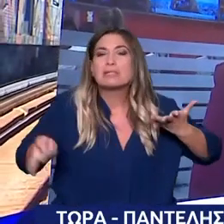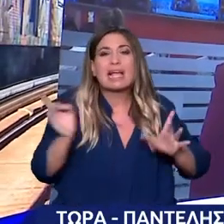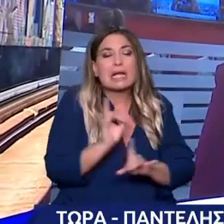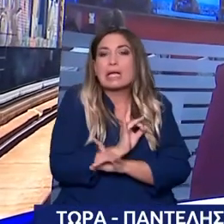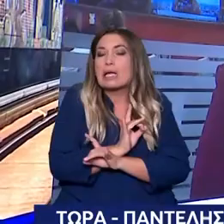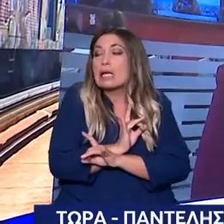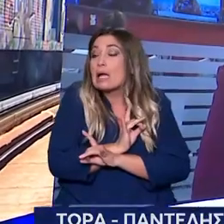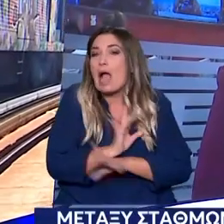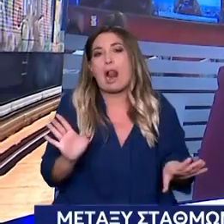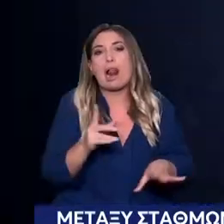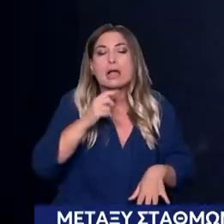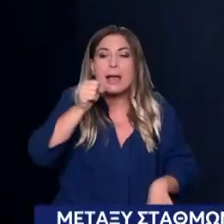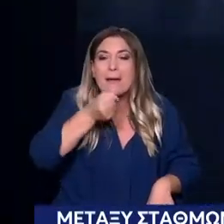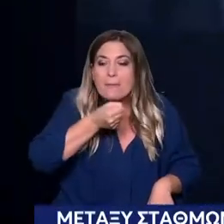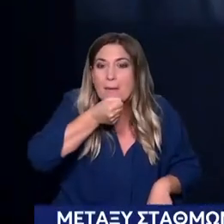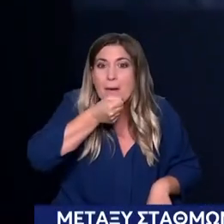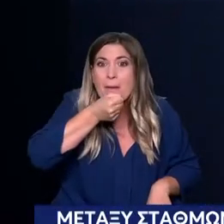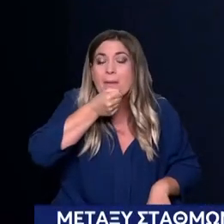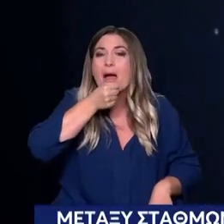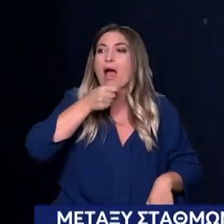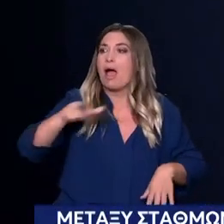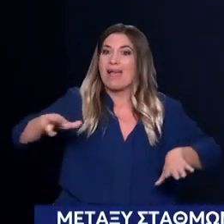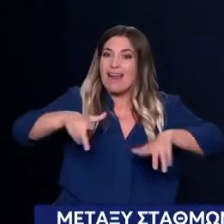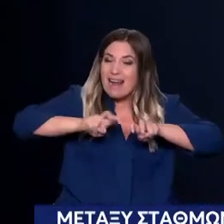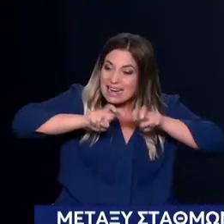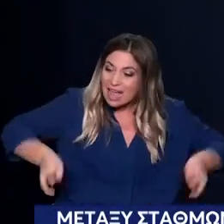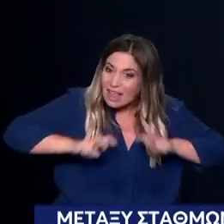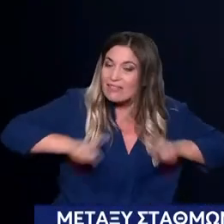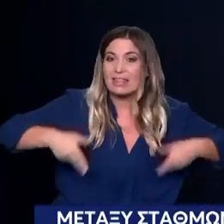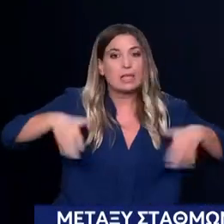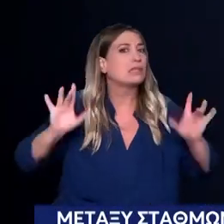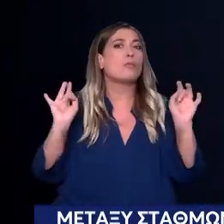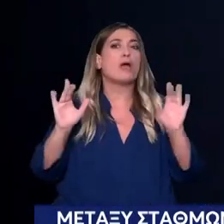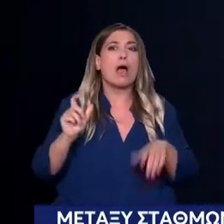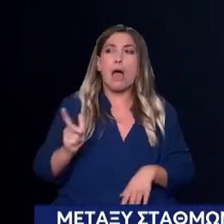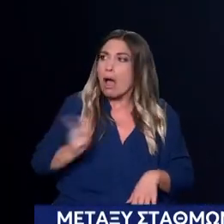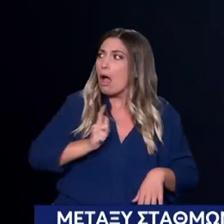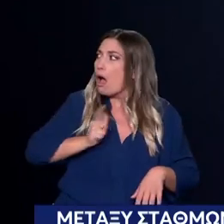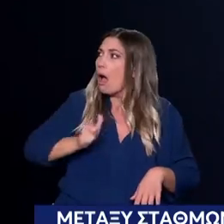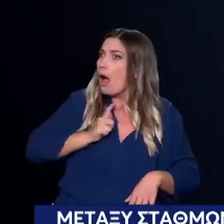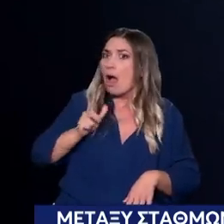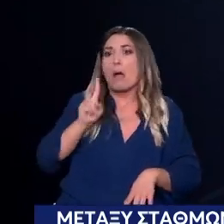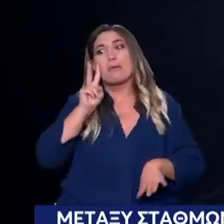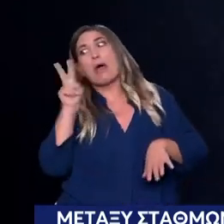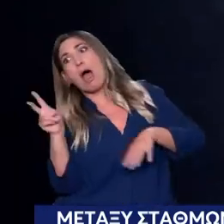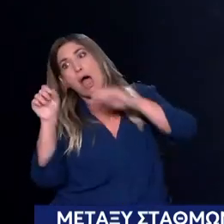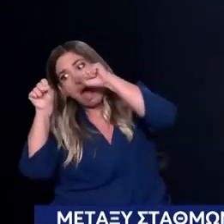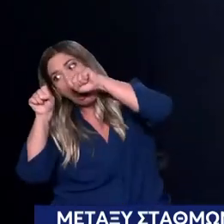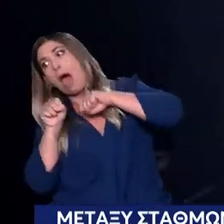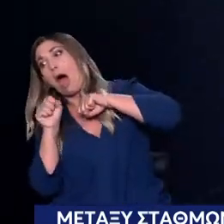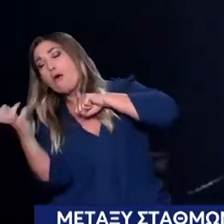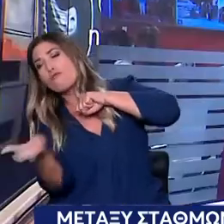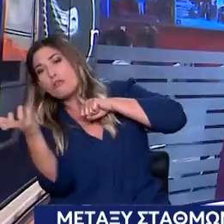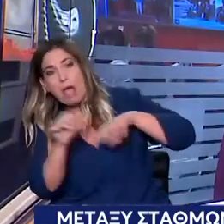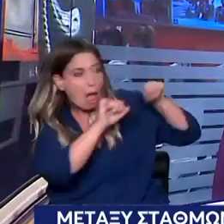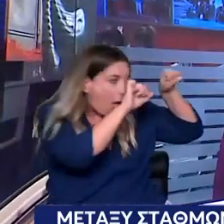κάποια ανακοίνωση στα βαγόνια για να εκενώσουν οι επιβάτες την αμαξοστοιχεία. Εμείς βλέπω μια φωτογραφία εκεί που την δημοσίευσε